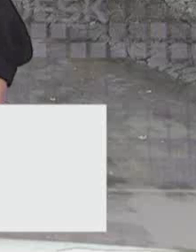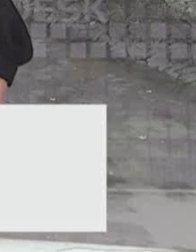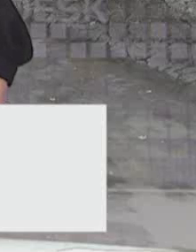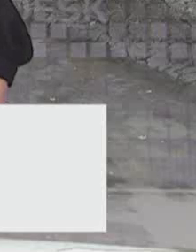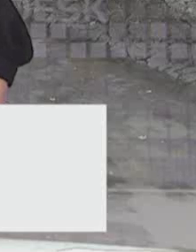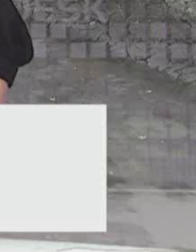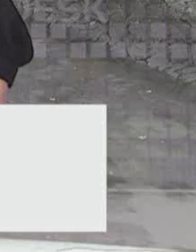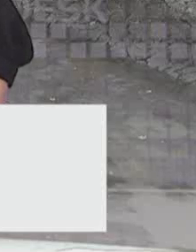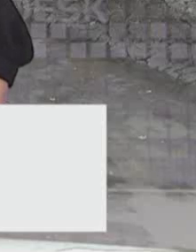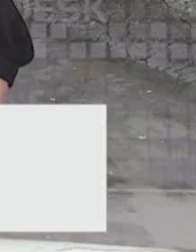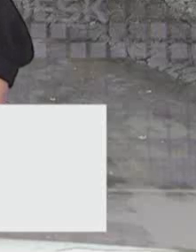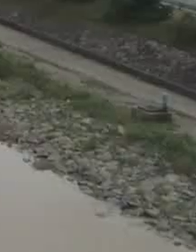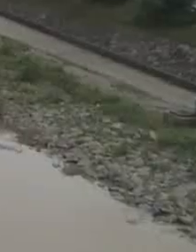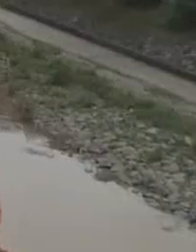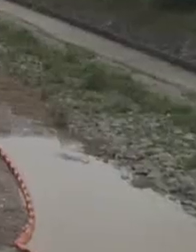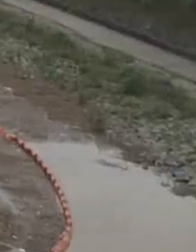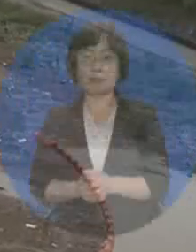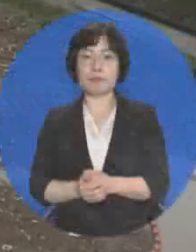취재했습니다